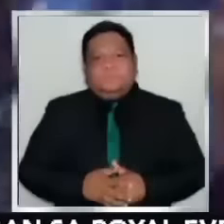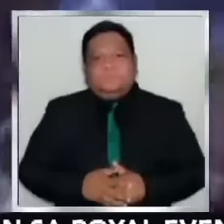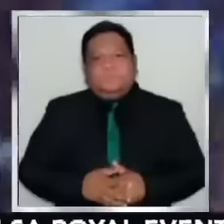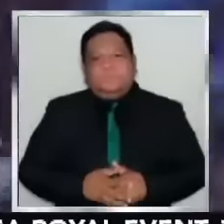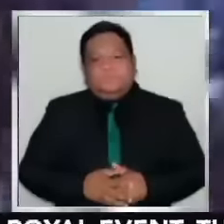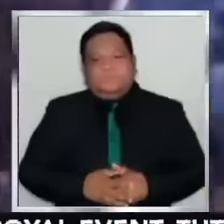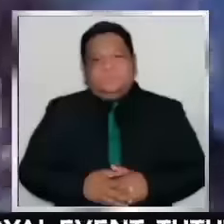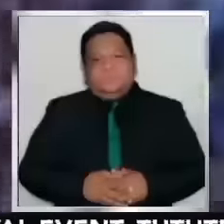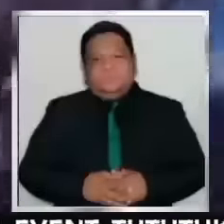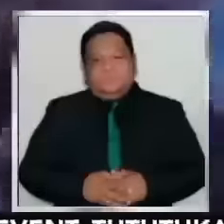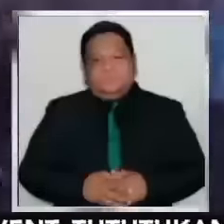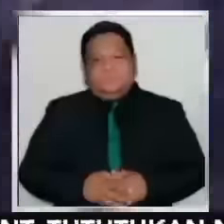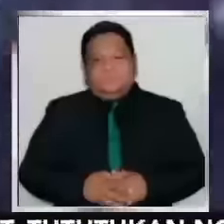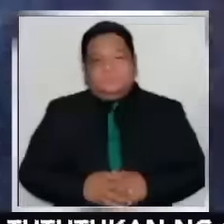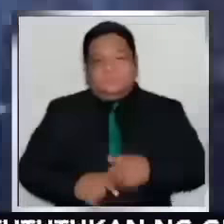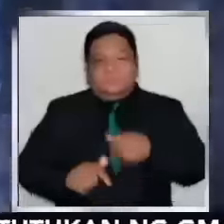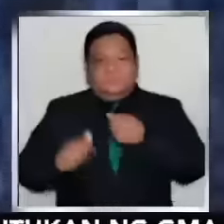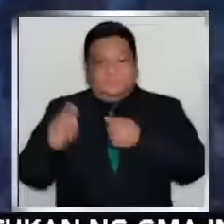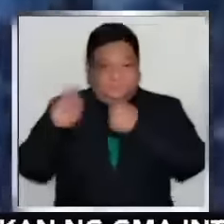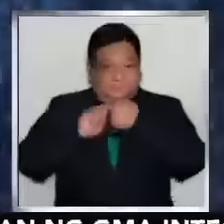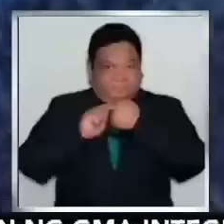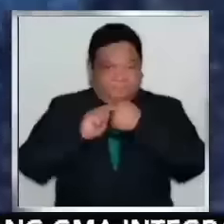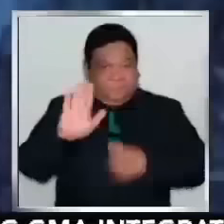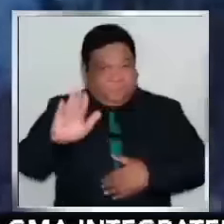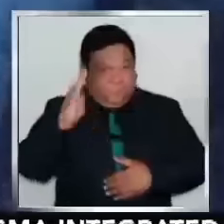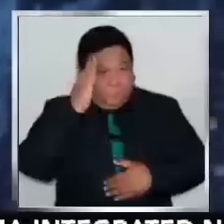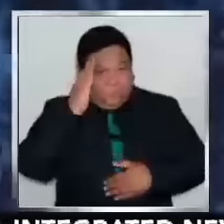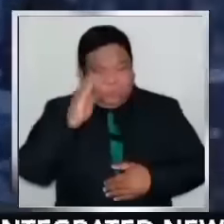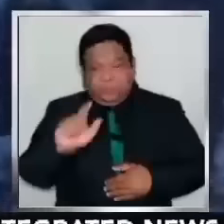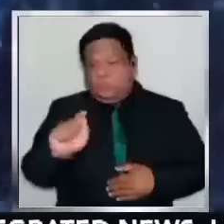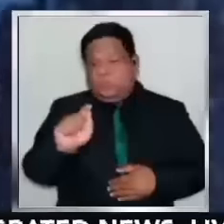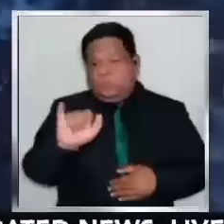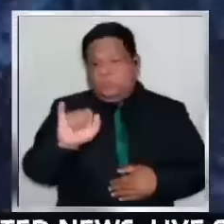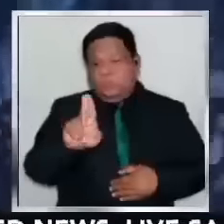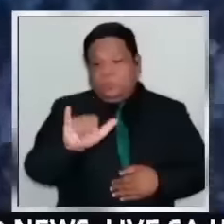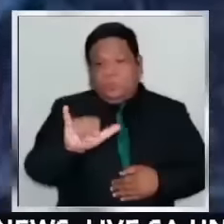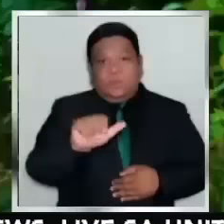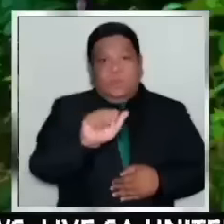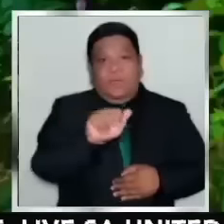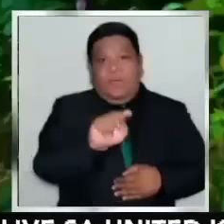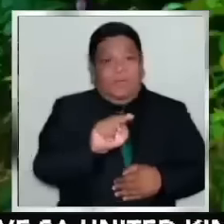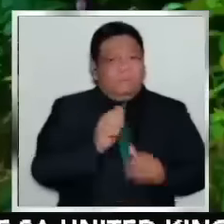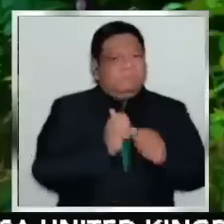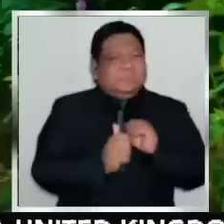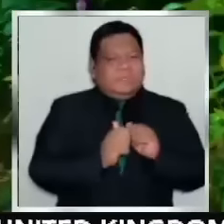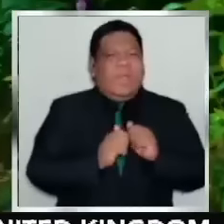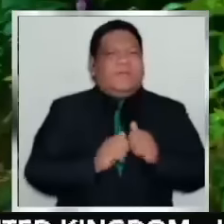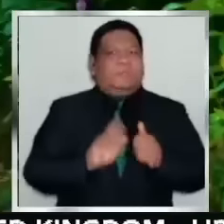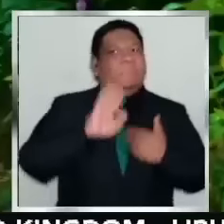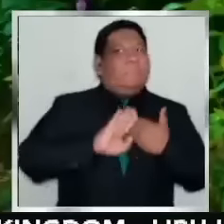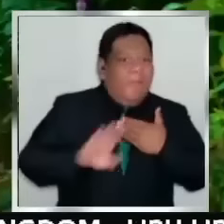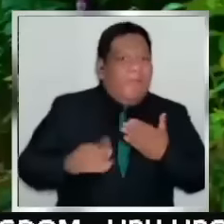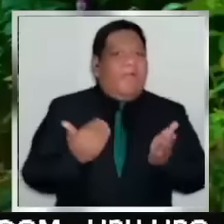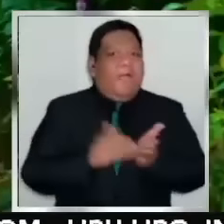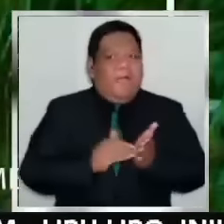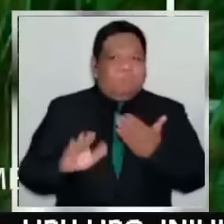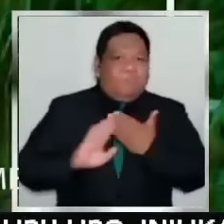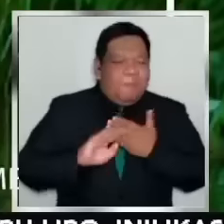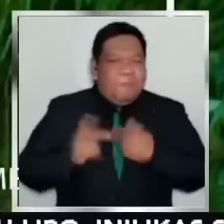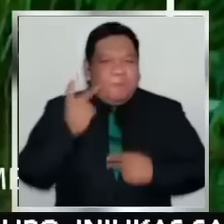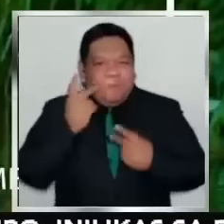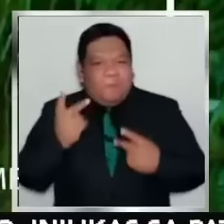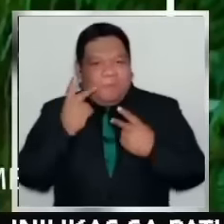Alam nyo ba na ang ibig sabihin ng Tinuyan ay babalik-balikan? Pero maganda rin itong next nating pupuntahan.